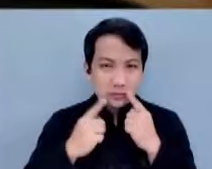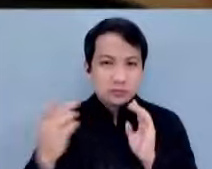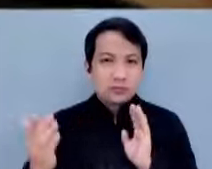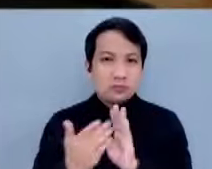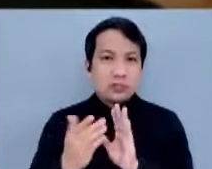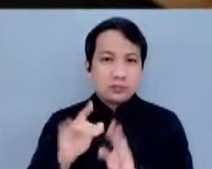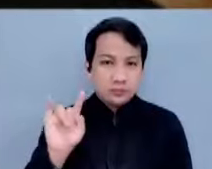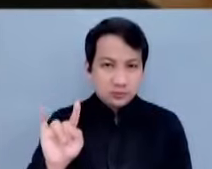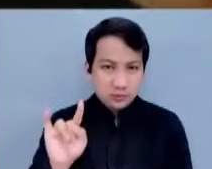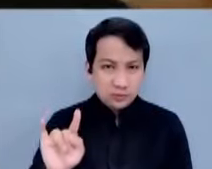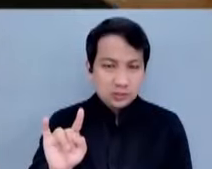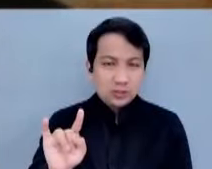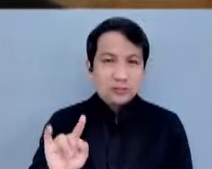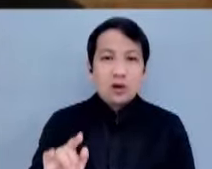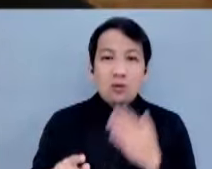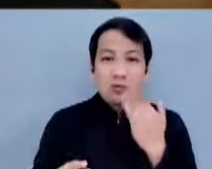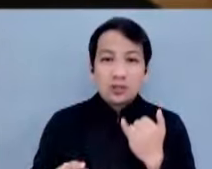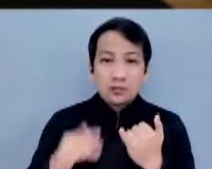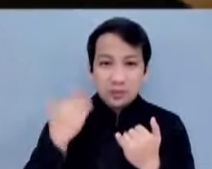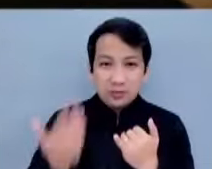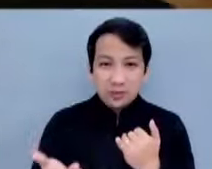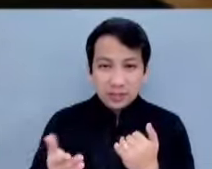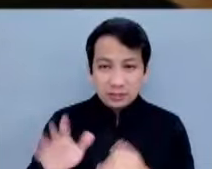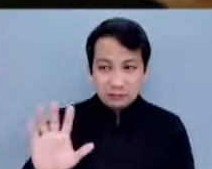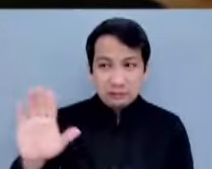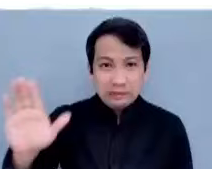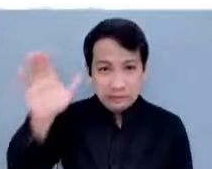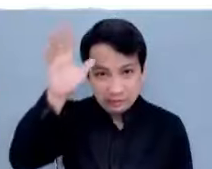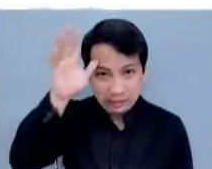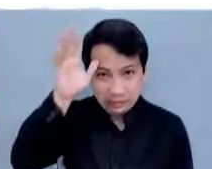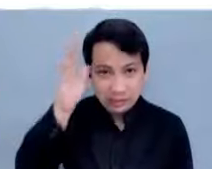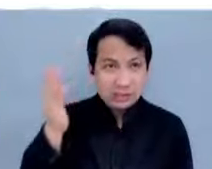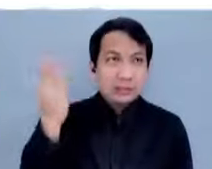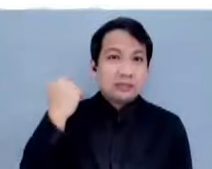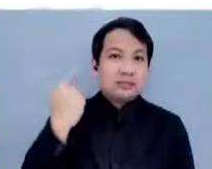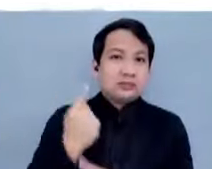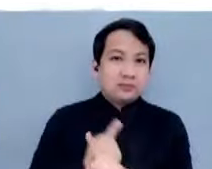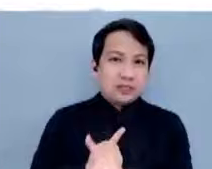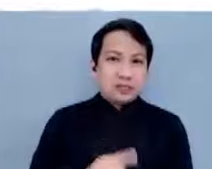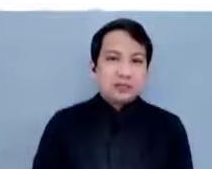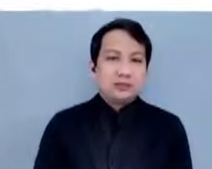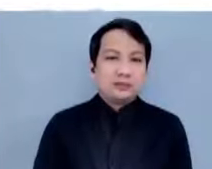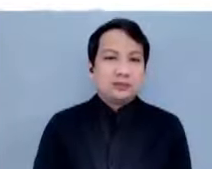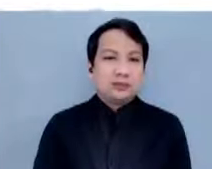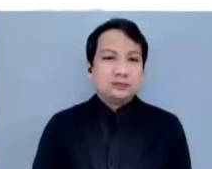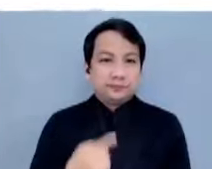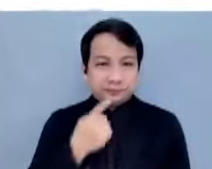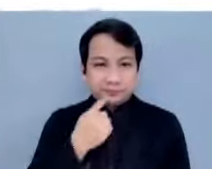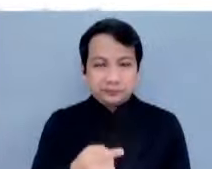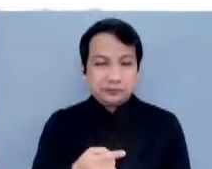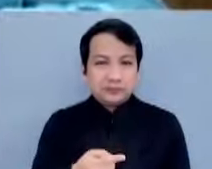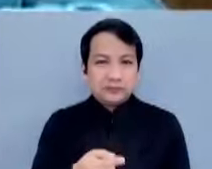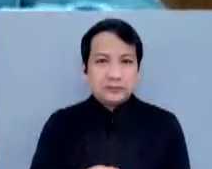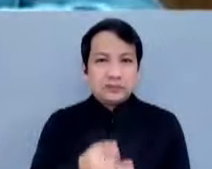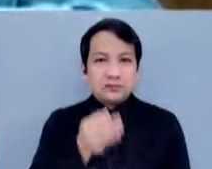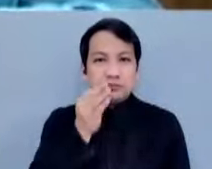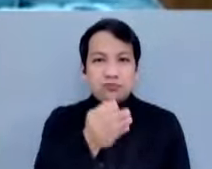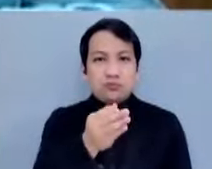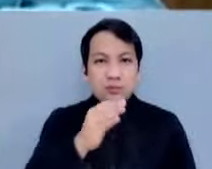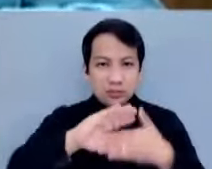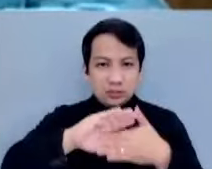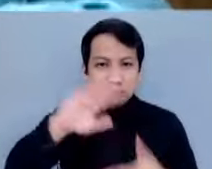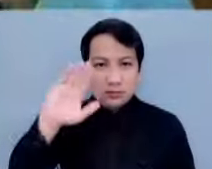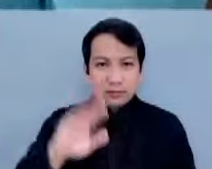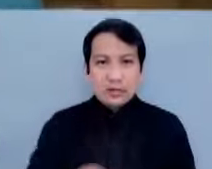ng pagkamatay ng kanyang amang si Ronaldo Valdez noong nakaraang buwan. Hindi rin maiwasan ni Jano na murahin ang mga vlogger na nagpakalat daw